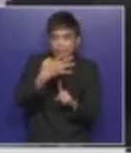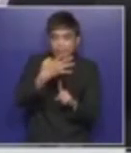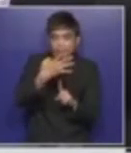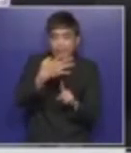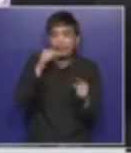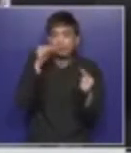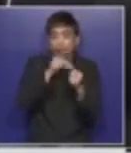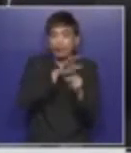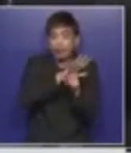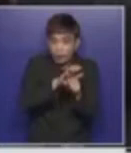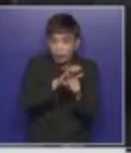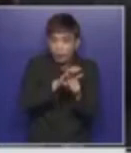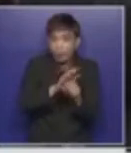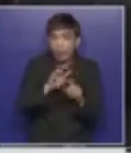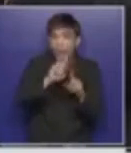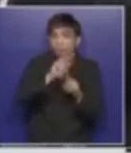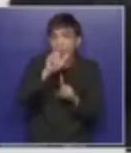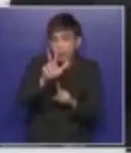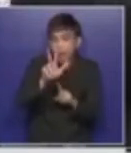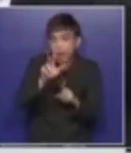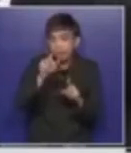เมษายนครับไอ้เรื่องโคเวทเนี่ยนะครับในข้อ3เนี่ยบอกว่ารายการแล้วก็ประมาณที่หน่วยงานรับงบประมาณเนี่ยที่นานแล้วเห็นว่าสามารถชะลอการดำเนินการได้โดยไม่ก่อให้เกิดความเสียหายต่อทางราชการเนี่ยให้ตัดมาเป็นงบกลางเพื่อแก้ไขปัญหาบรรเทาโควิชแล้วทำมาทานครับไอ้ตรงนี้มันเห็นชัดครับว่าเรือดำน้ำเนี่ยเขาเจ้าหน้าที่โสตได้ขึ้นด้วยนะครับ